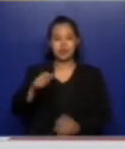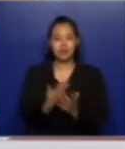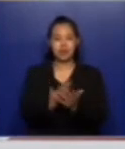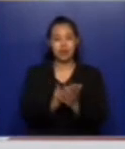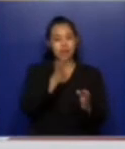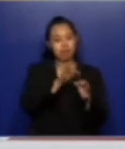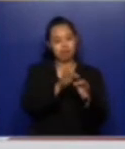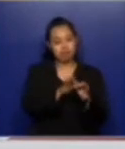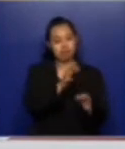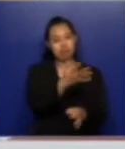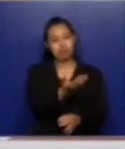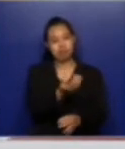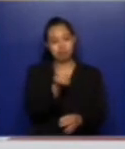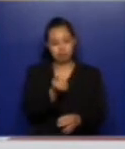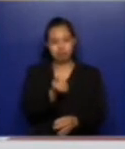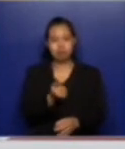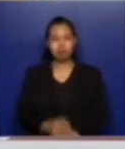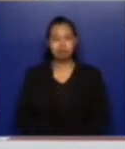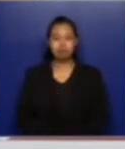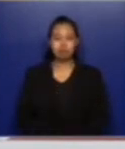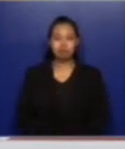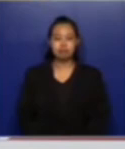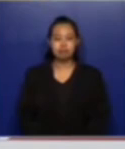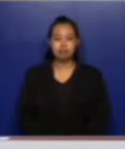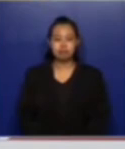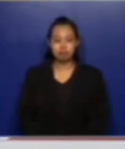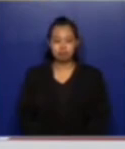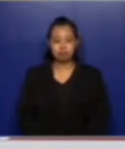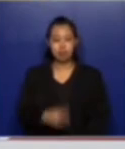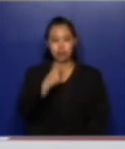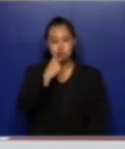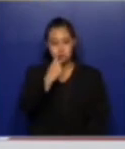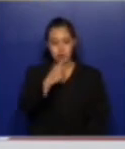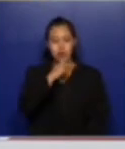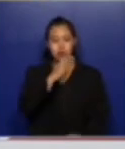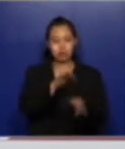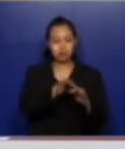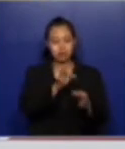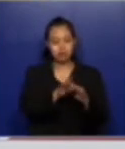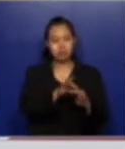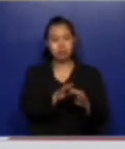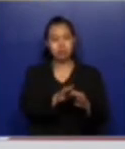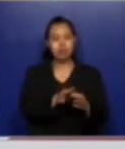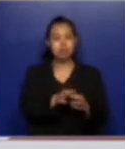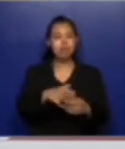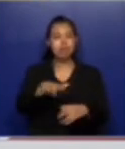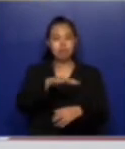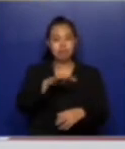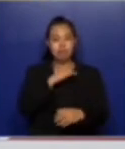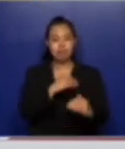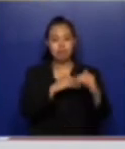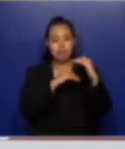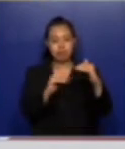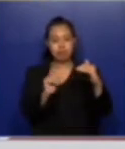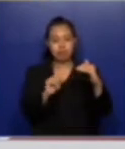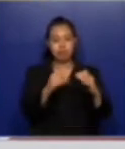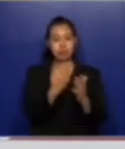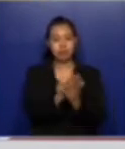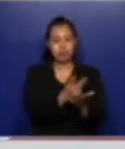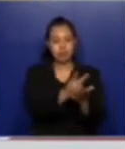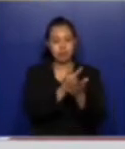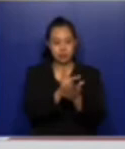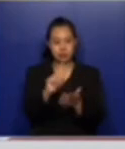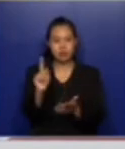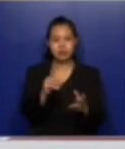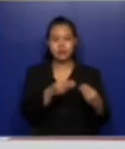ไม่ท่านต้องมาดูเงื่อนไขของธนาคารพาณิชย์การที่จะปล่อยกู้ให้ใครนะครับเขา